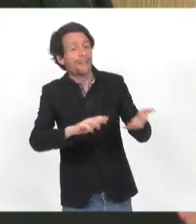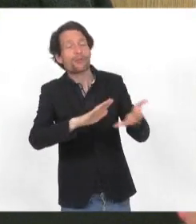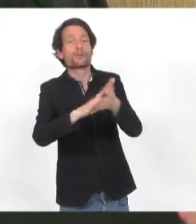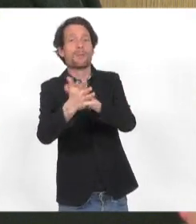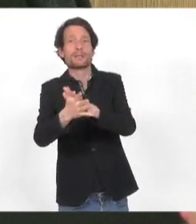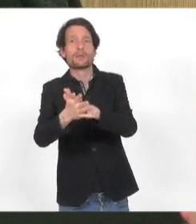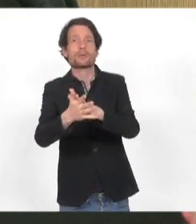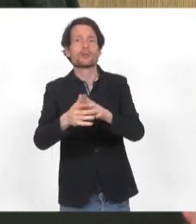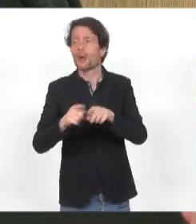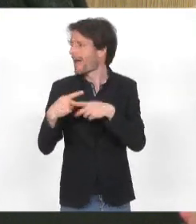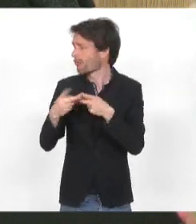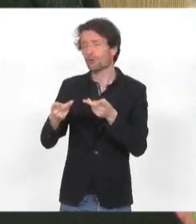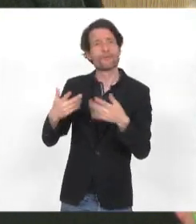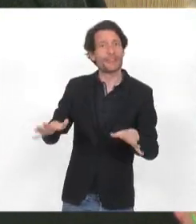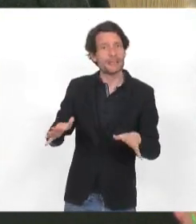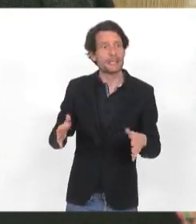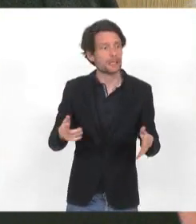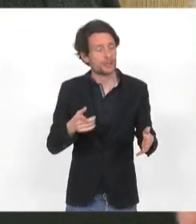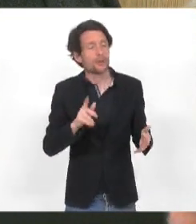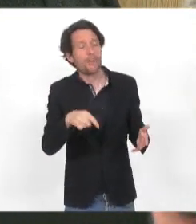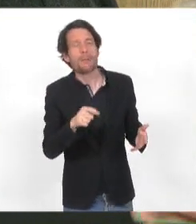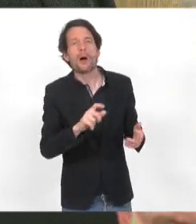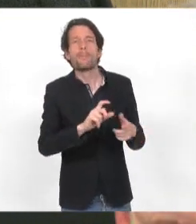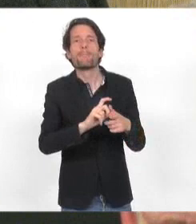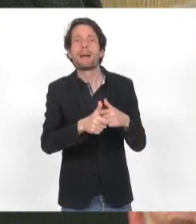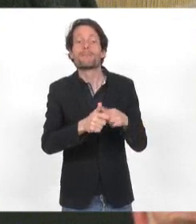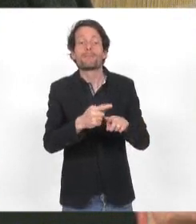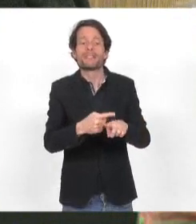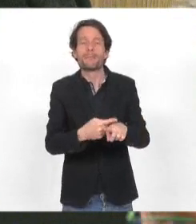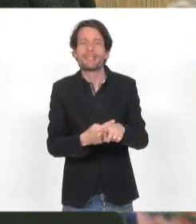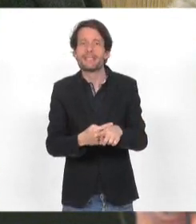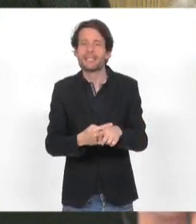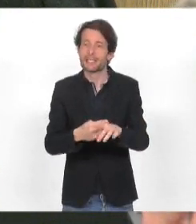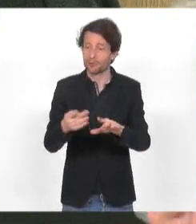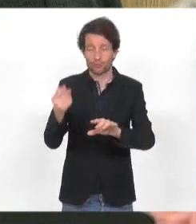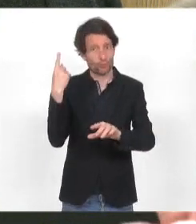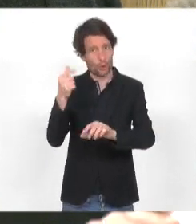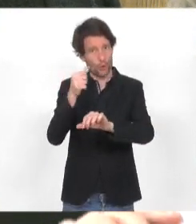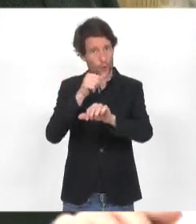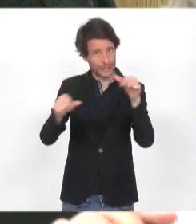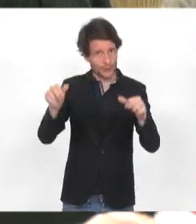dans le PESTET, qui devait mener à un passage graduel vers de l'éco-conditionnalité.